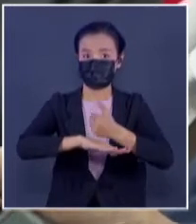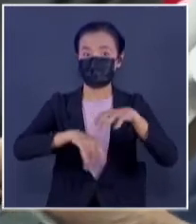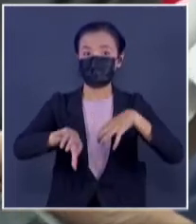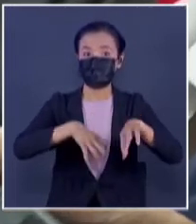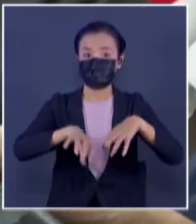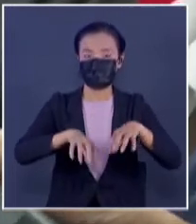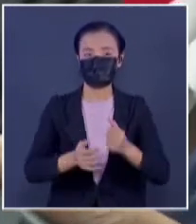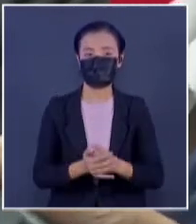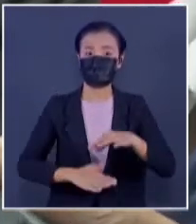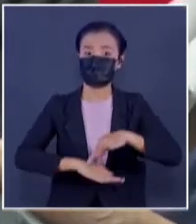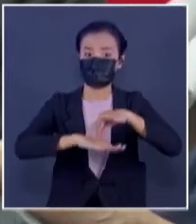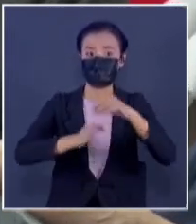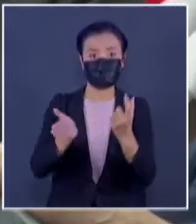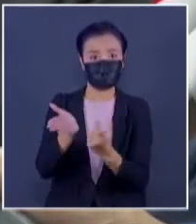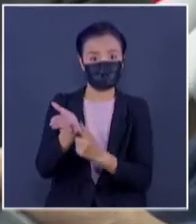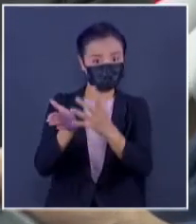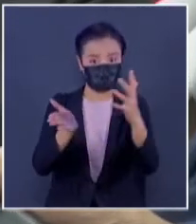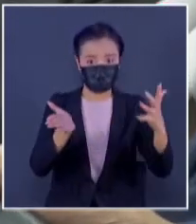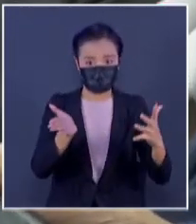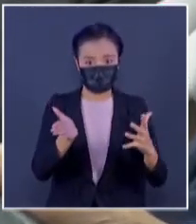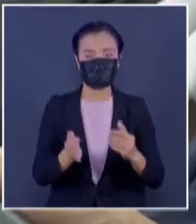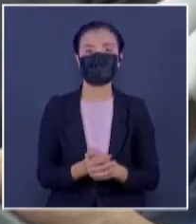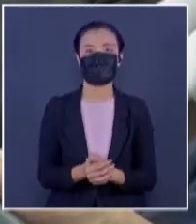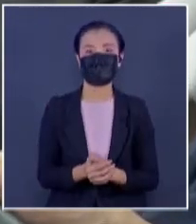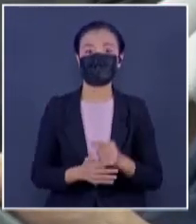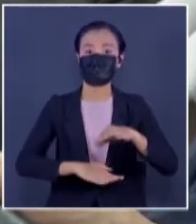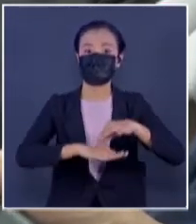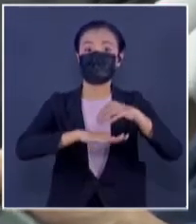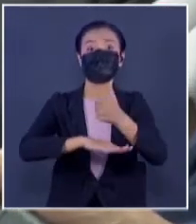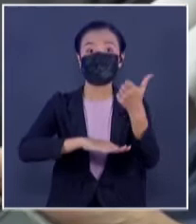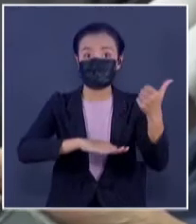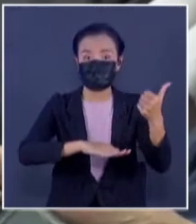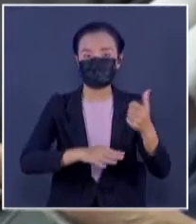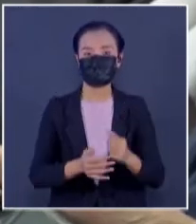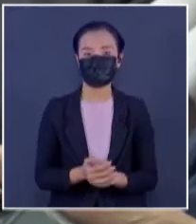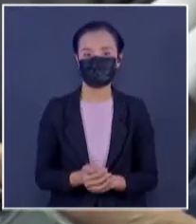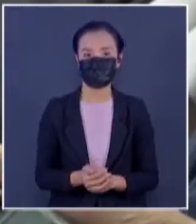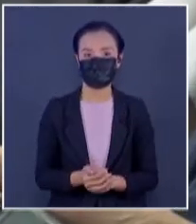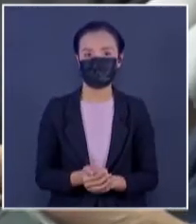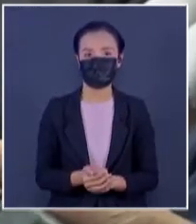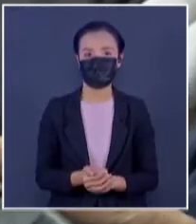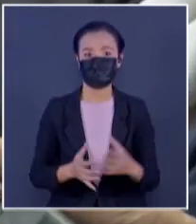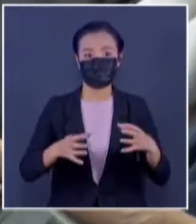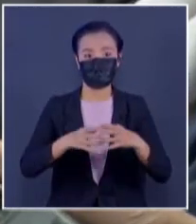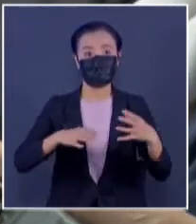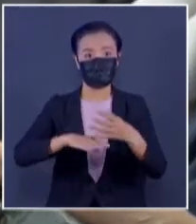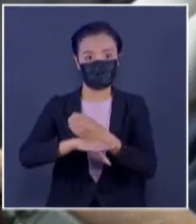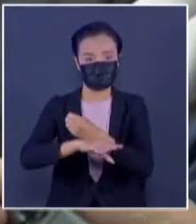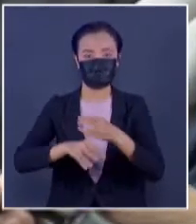เนี่ยไม่ใช่ตำแหน่งที่ระบุไว้ในกฎหมายพรรคการเมืองเป็นตำแหน่งอื่นๆซึ่งพรรคการเมืองก็